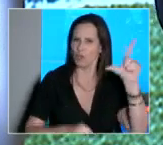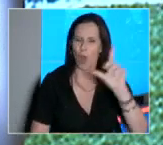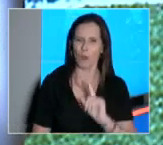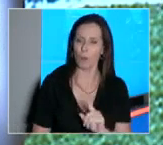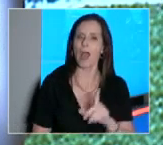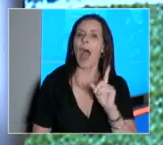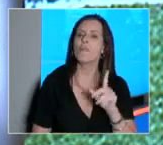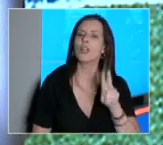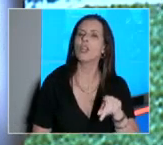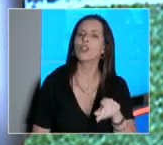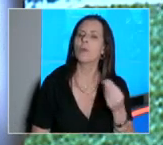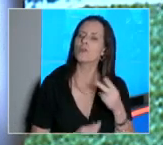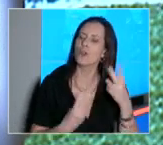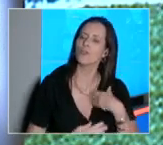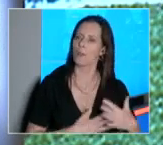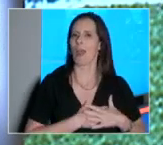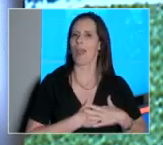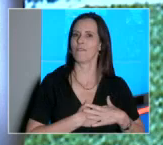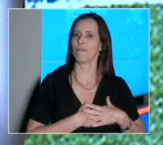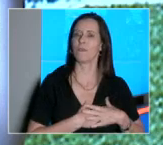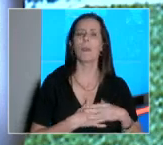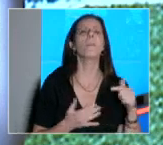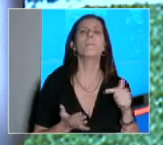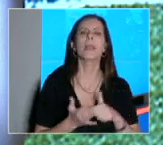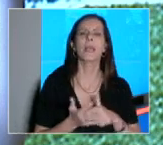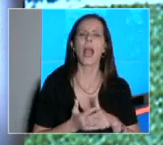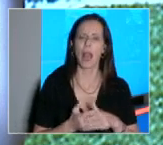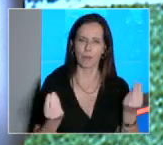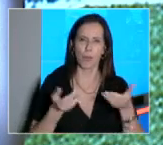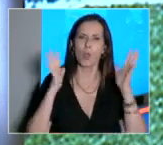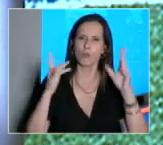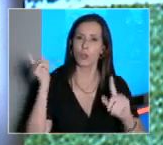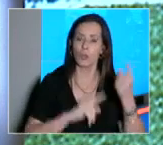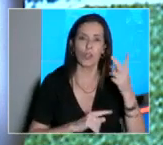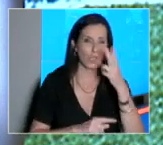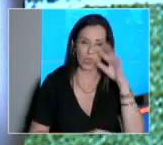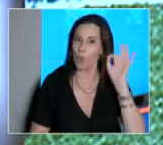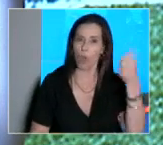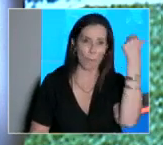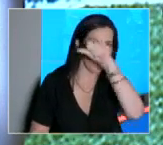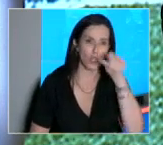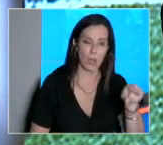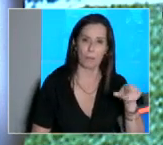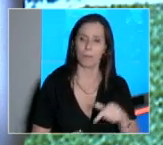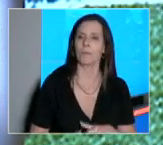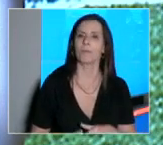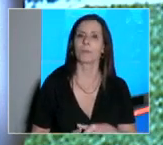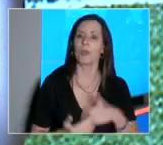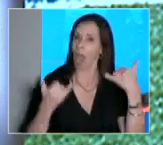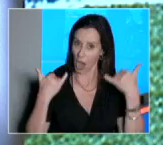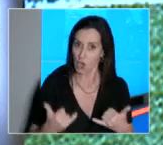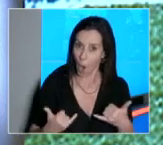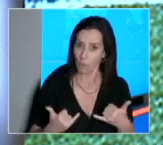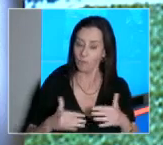ליברפול, אבל יש להם פינה חמה מאוד בליבי, בעיקר עקב אותם אירועים בהם ניסו להשחיר את פניהם על חשבון הממסד.